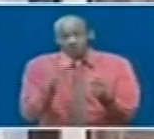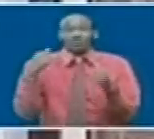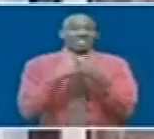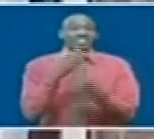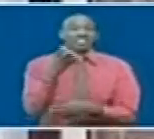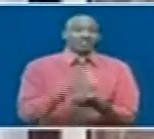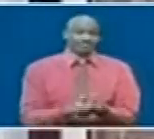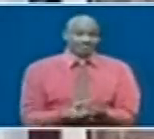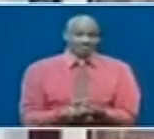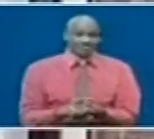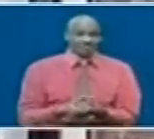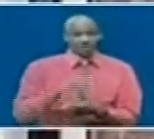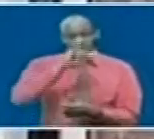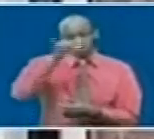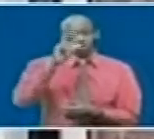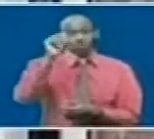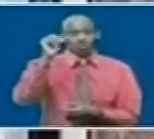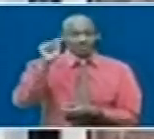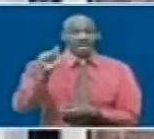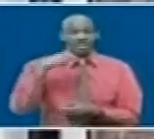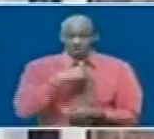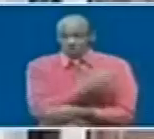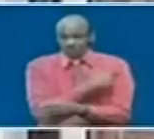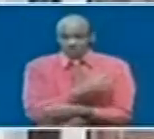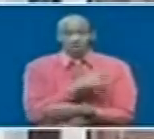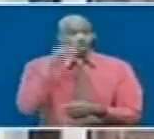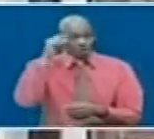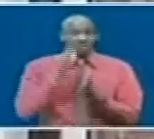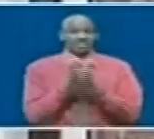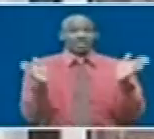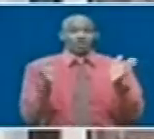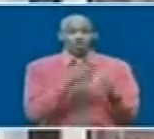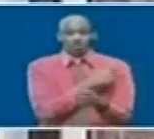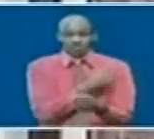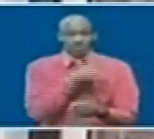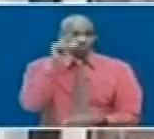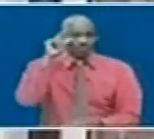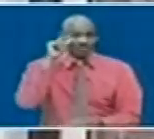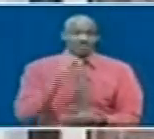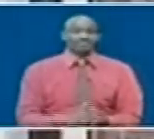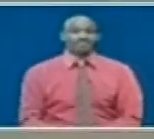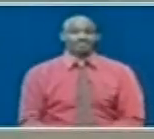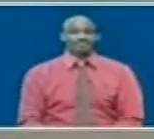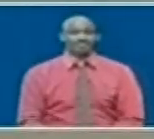iliyopo? John Juma, KTN, katika hospitali ya Coast General Mombasa.